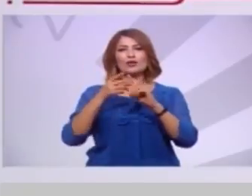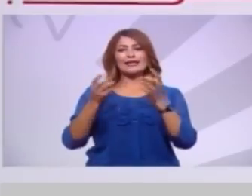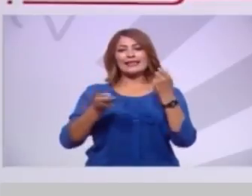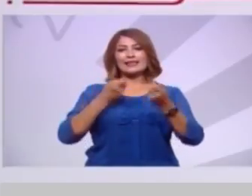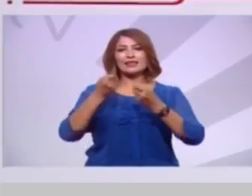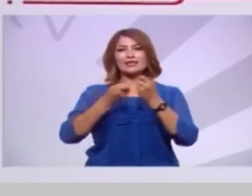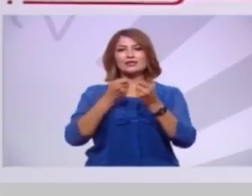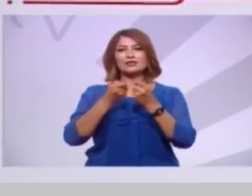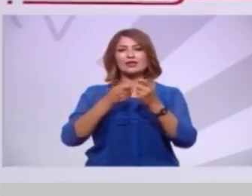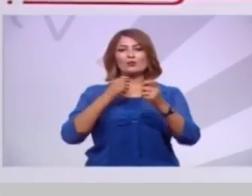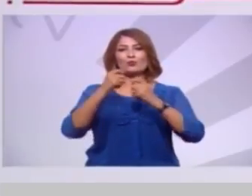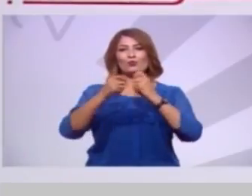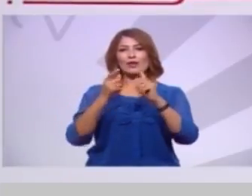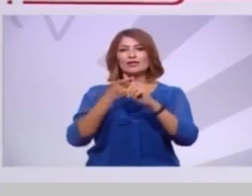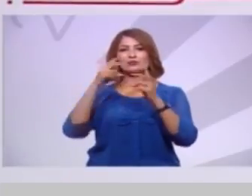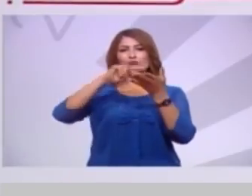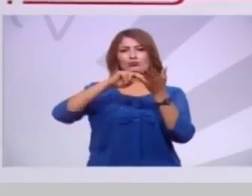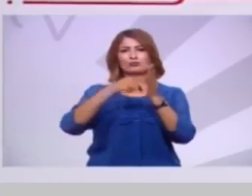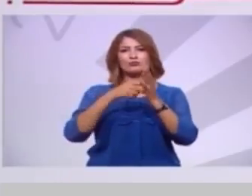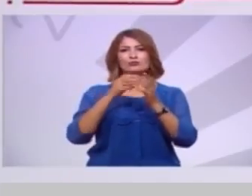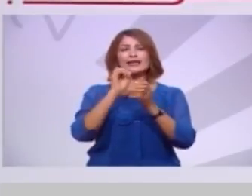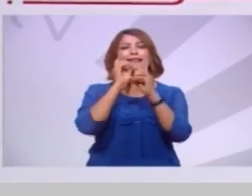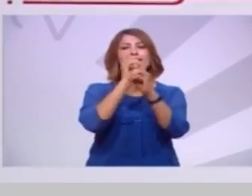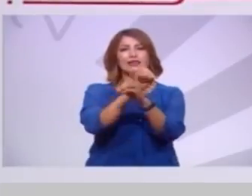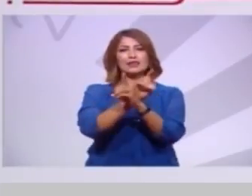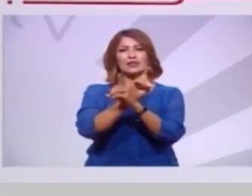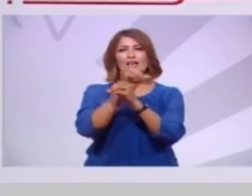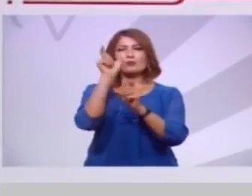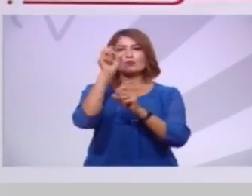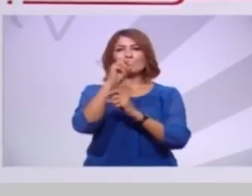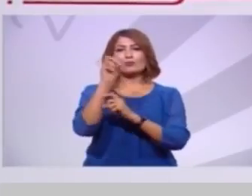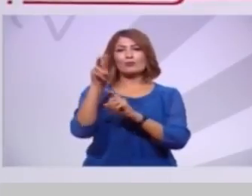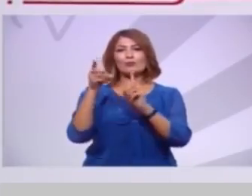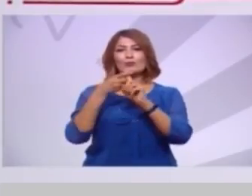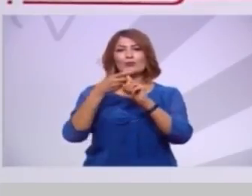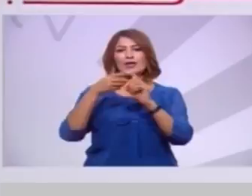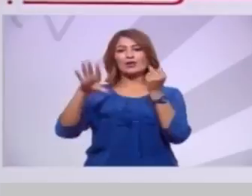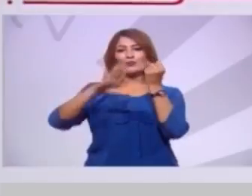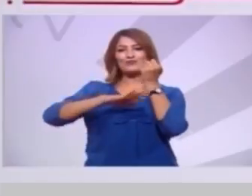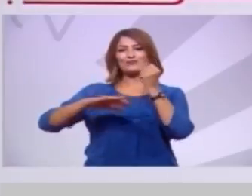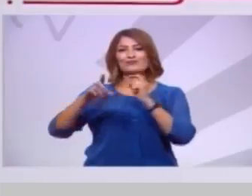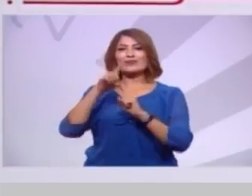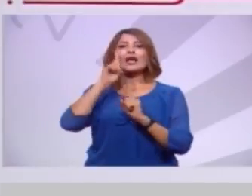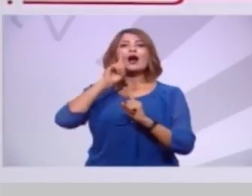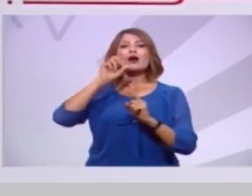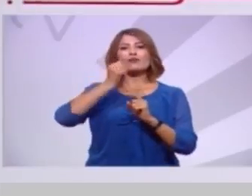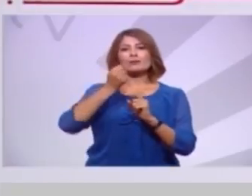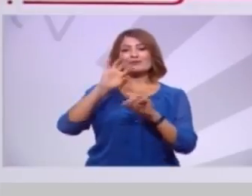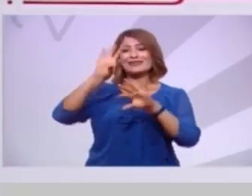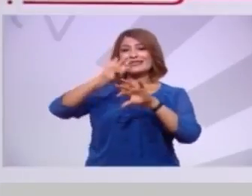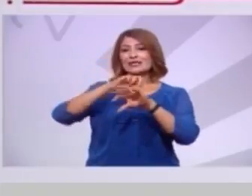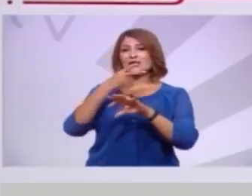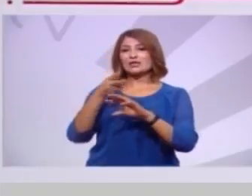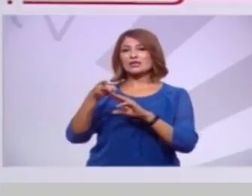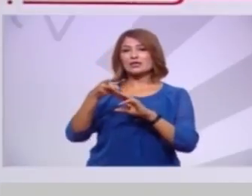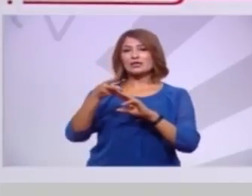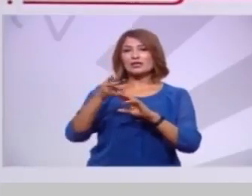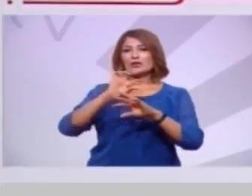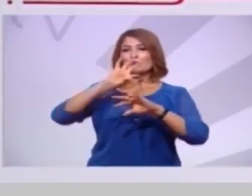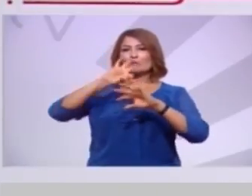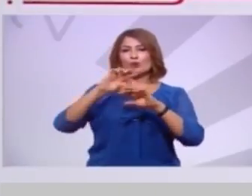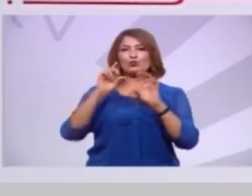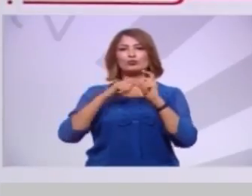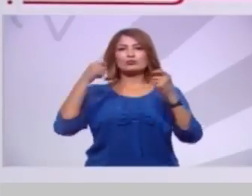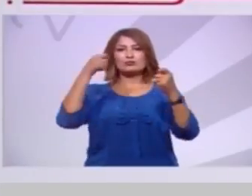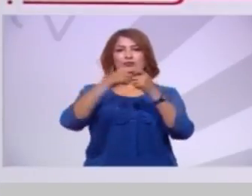الالكترونيه ودعم السياحه ومقاومه ظاهره العنوسه والتخفيف في نسب الطلاق والتخفيف في حوادث